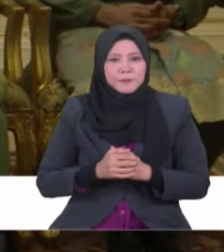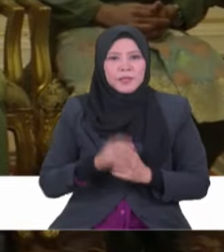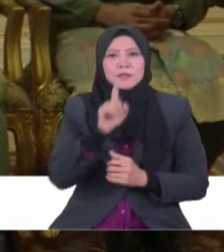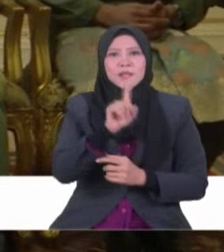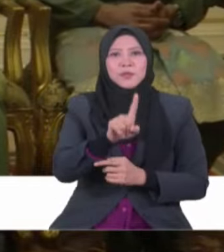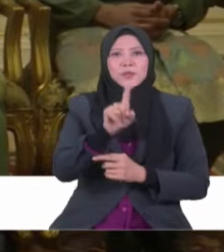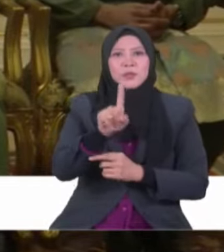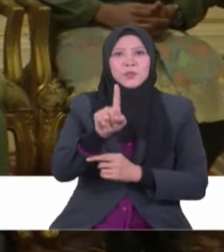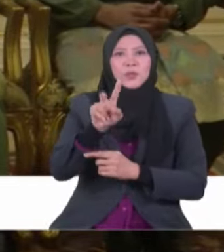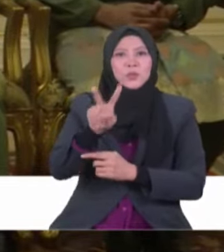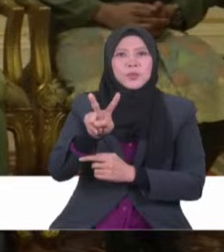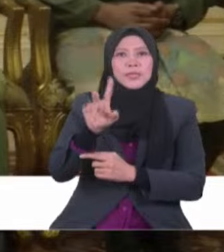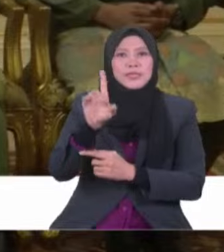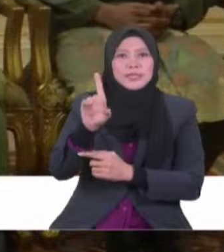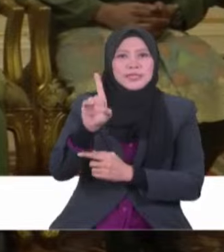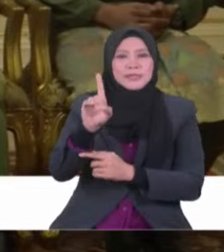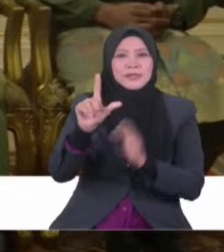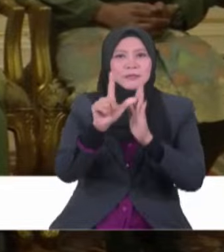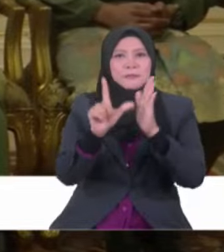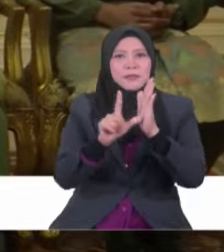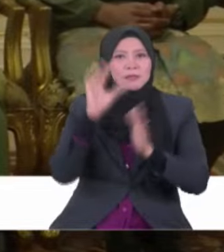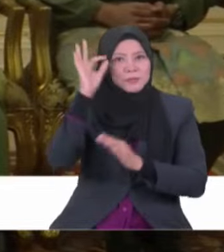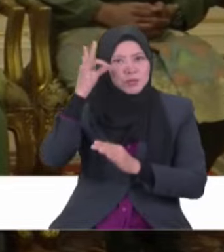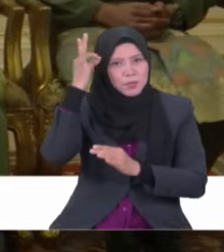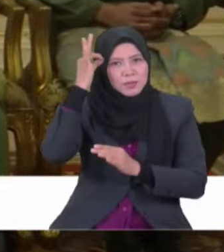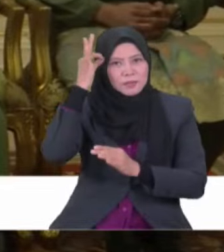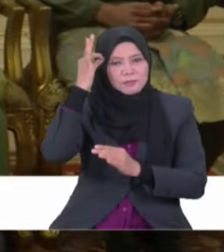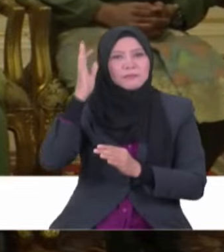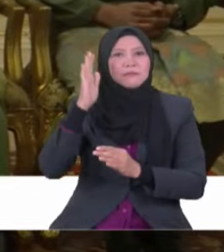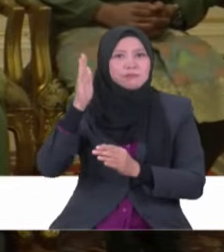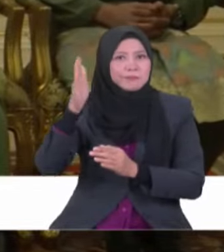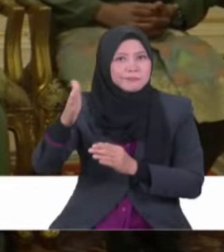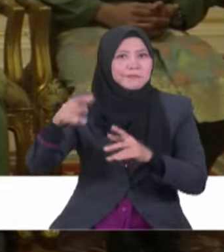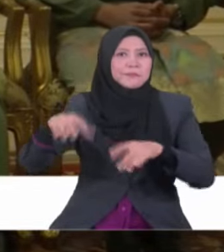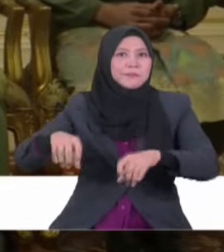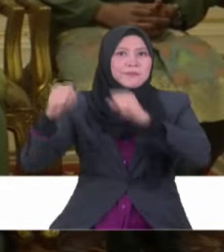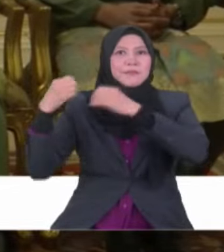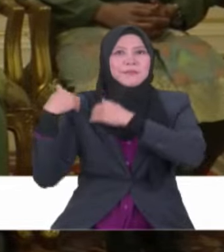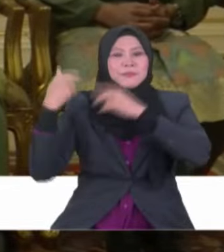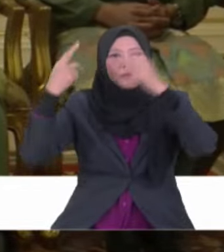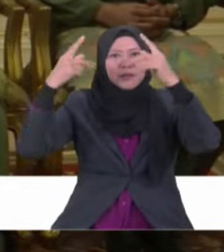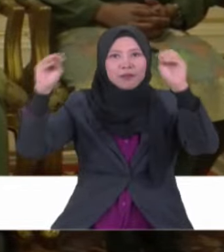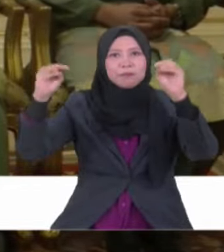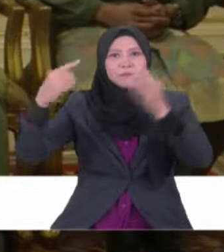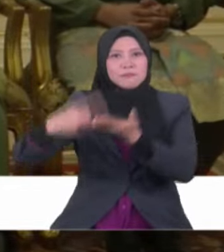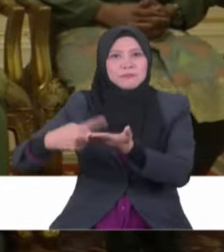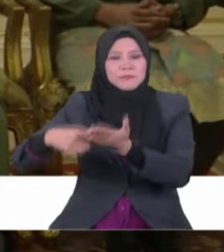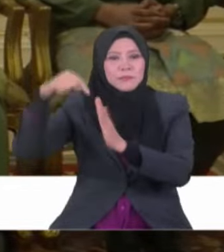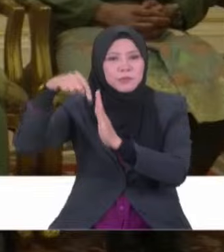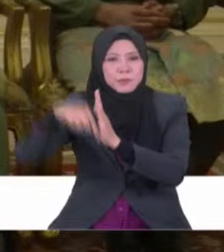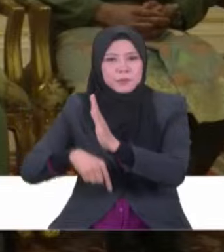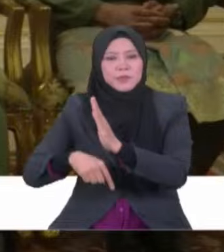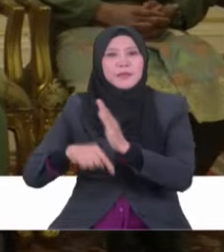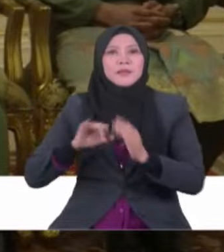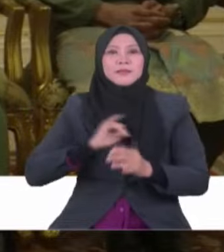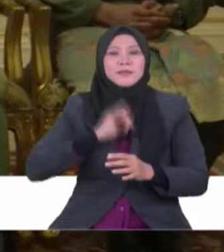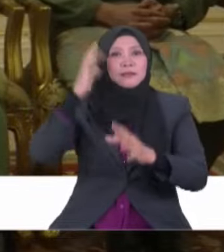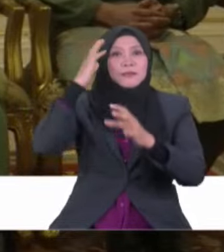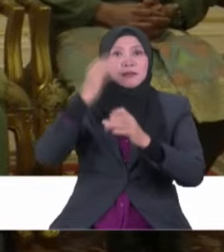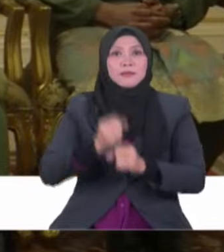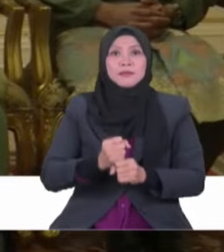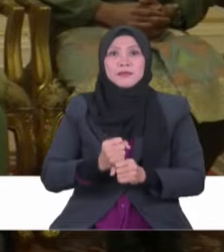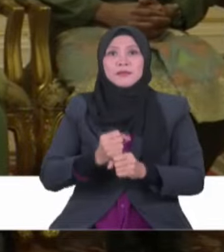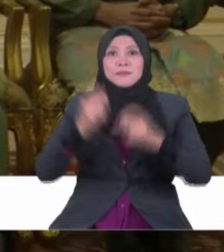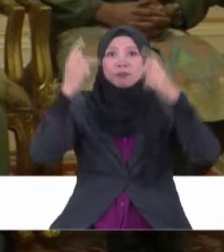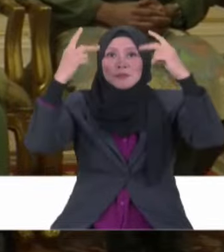112 di perlembagaan persekutuan. Tapi kita amat yakin di bawah pimpinan Yang Amat Berhormat